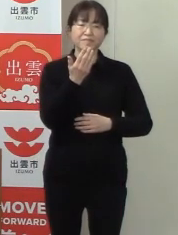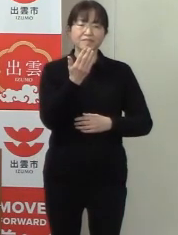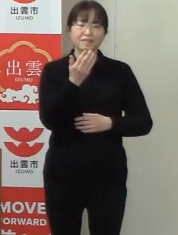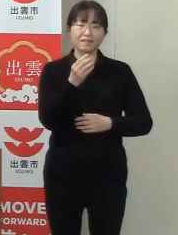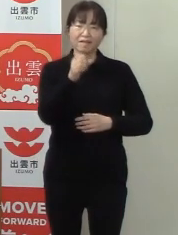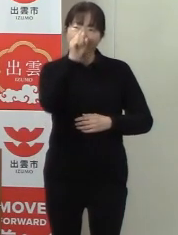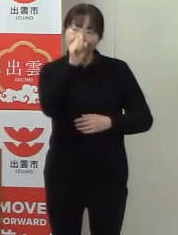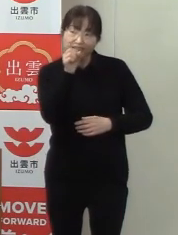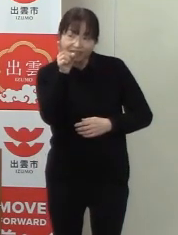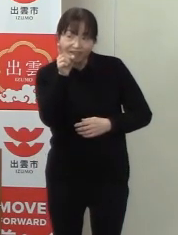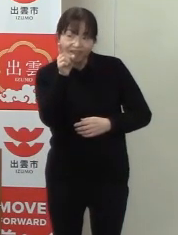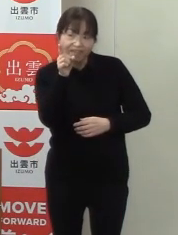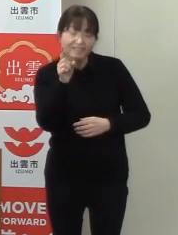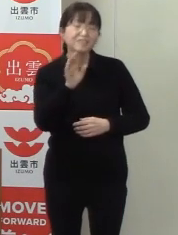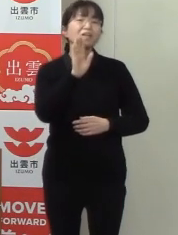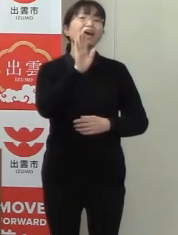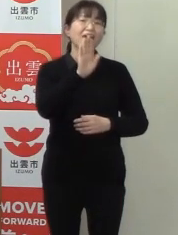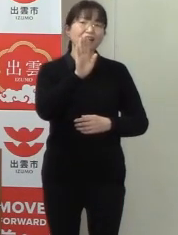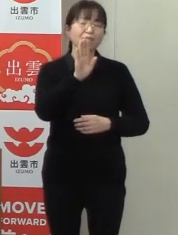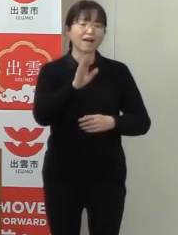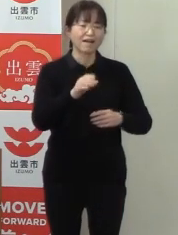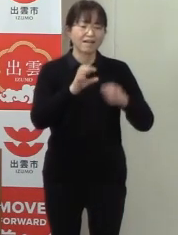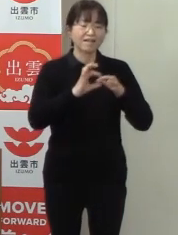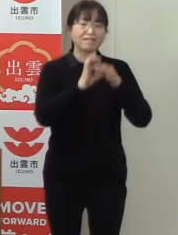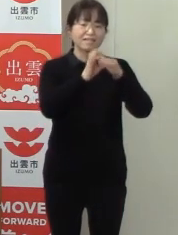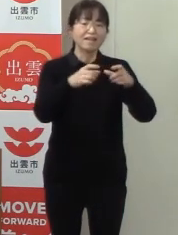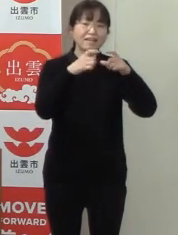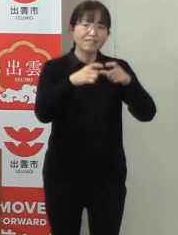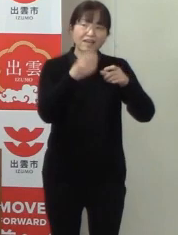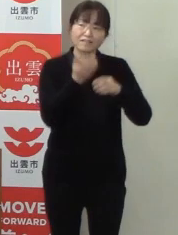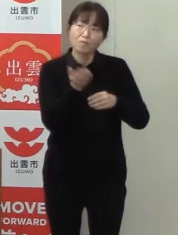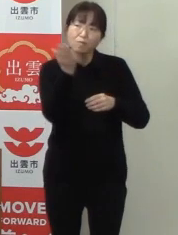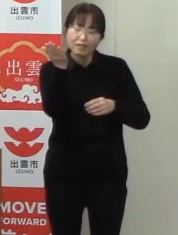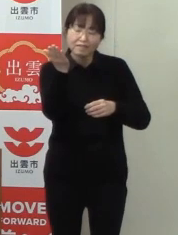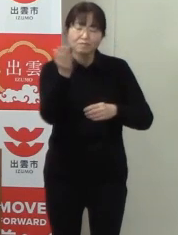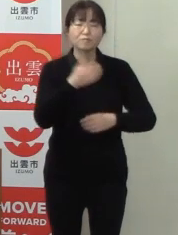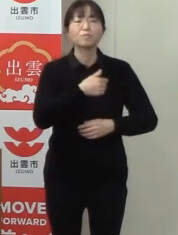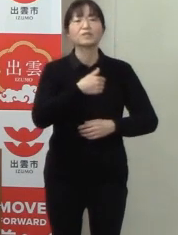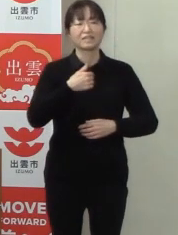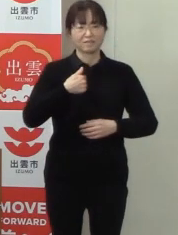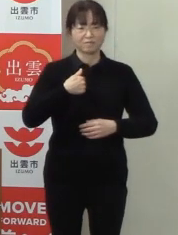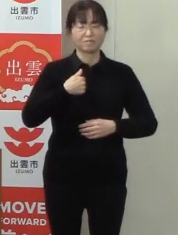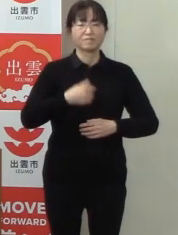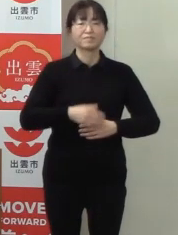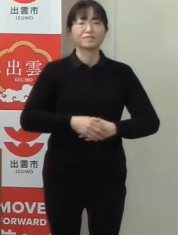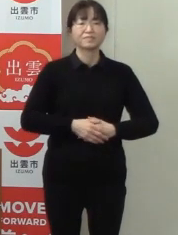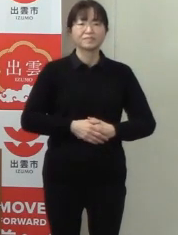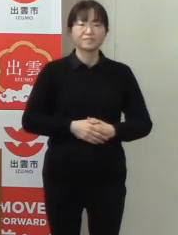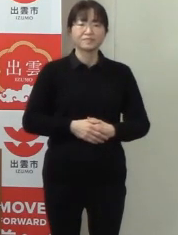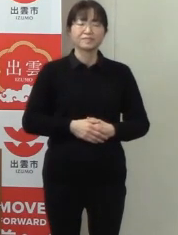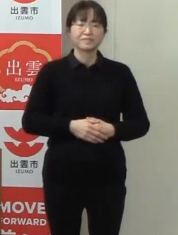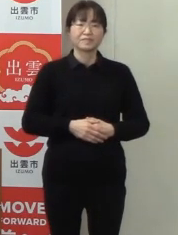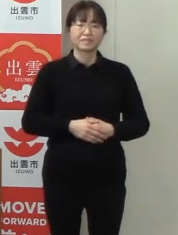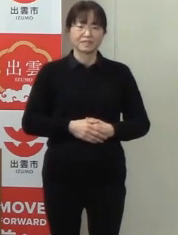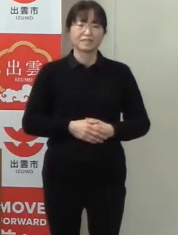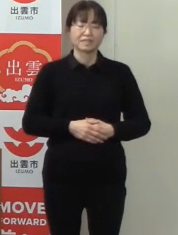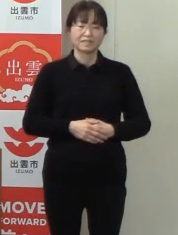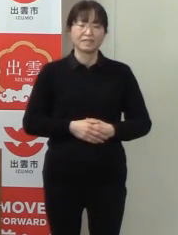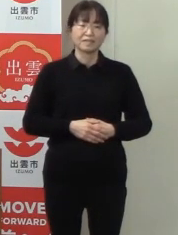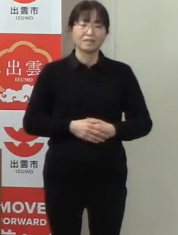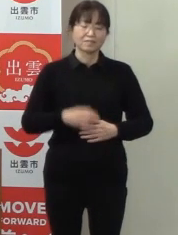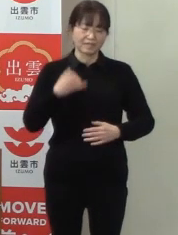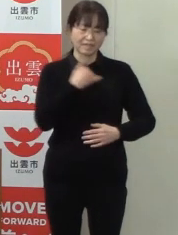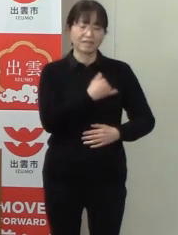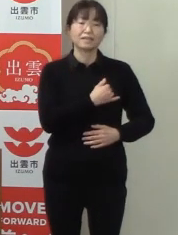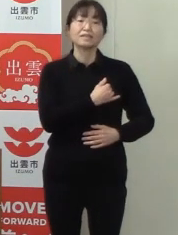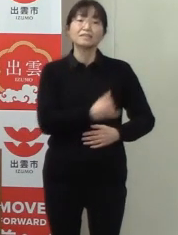方がいらっしゃったら連絡カードを渡すこともできるということでございます。またファイナンシャルプランナーによる